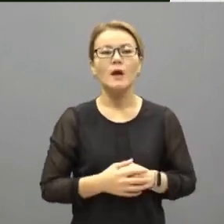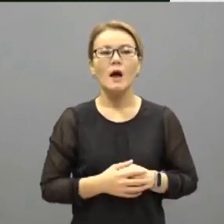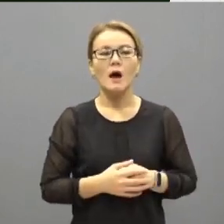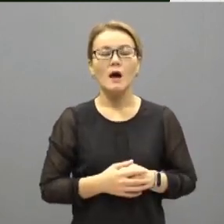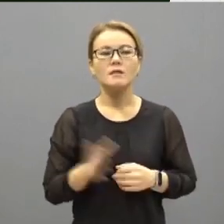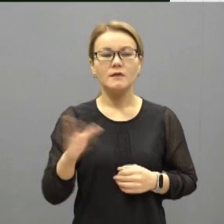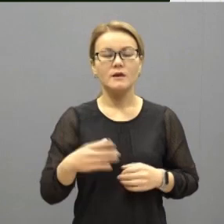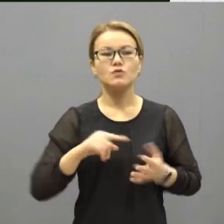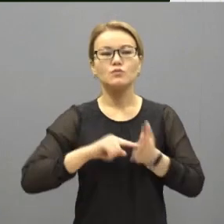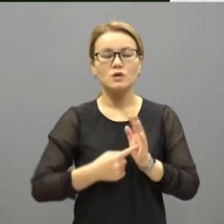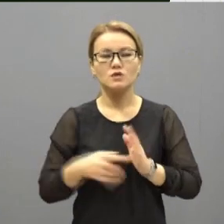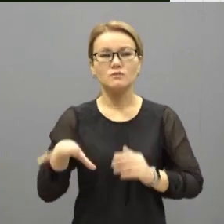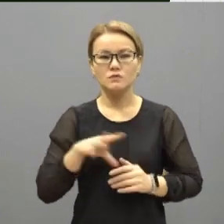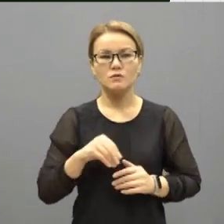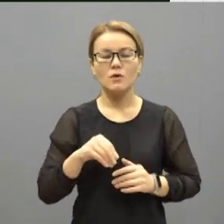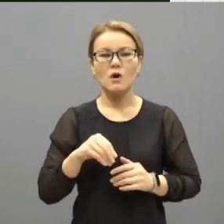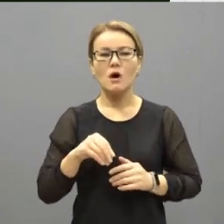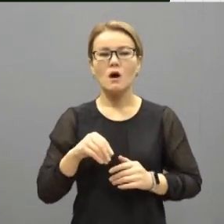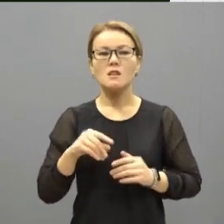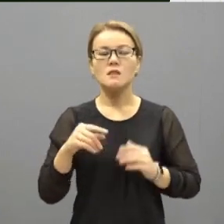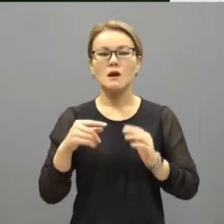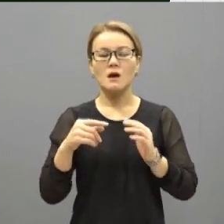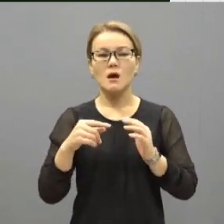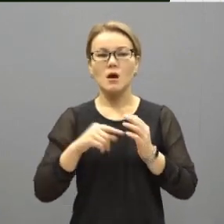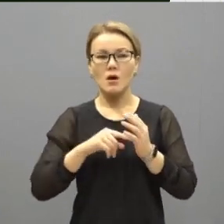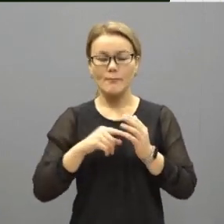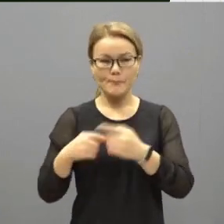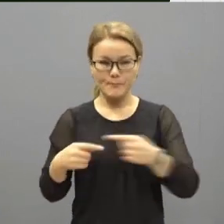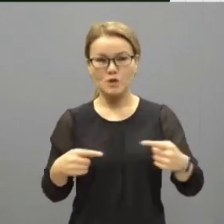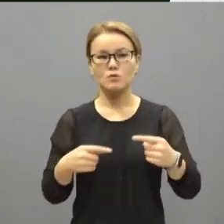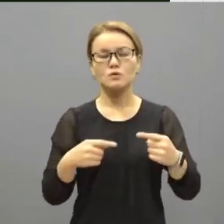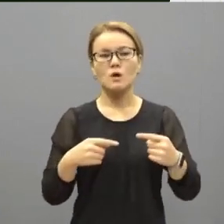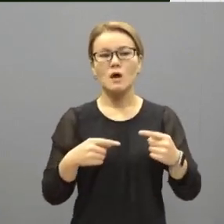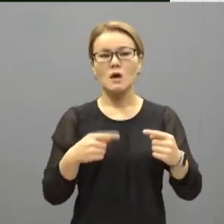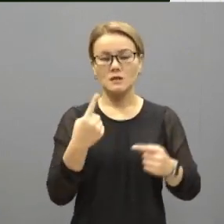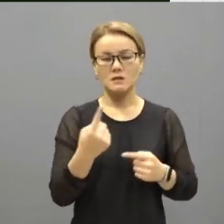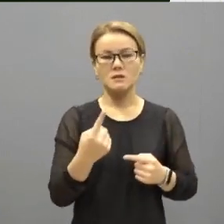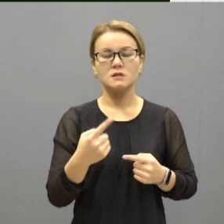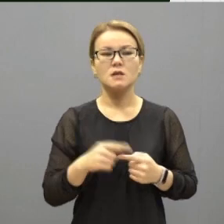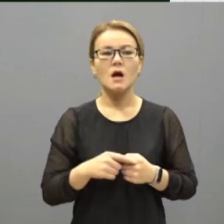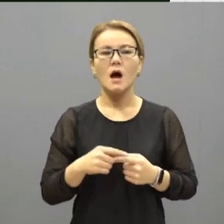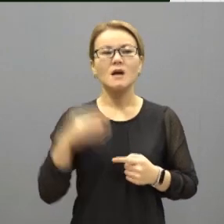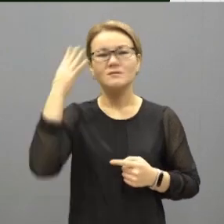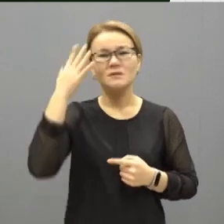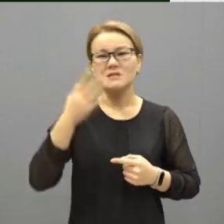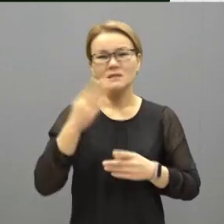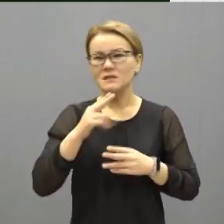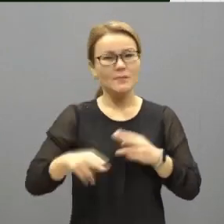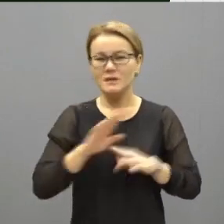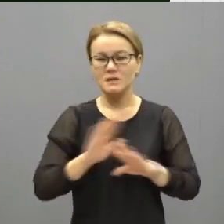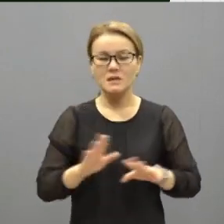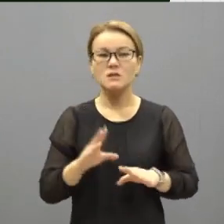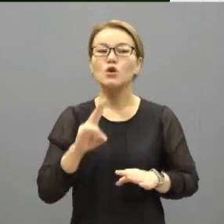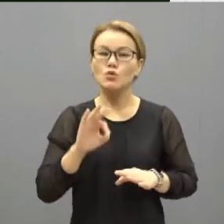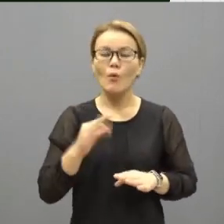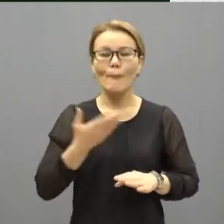умножим все уравнение на минус единицу. Уравнение от этого не потеряет смысл, зато мы